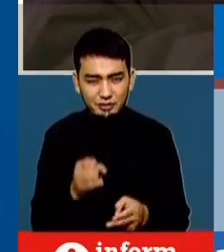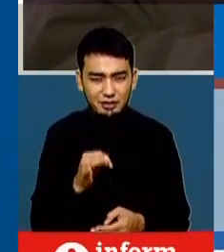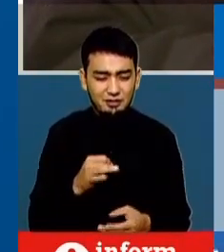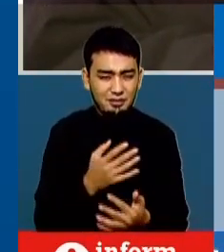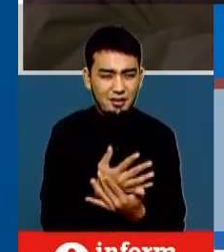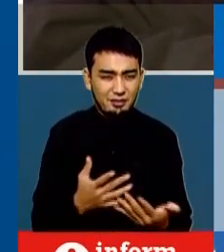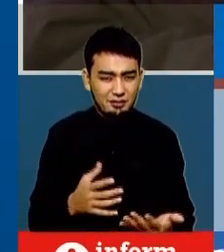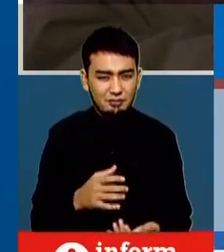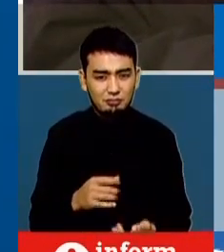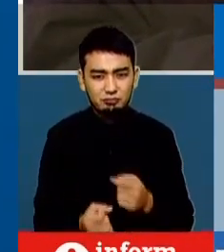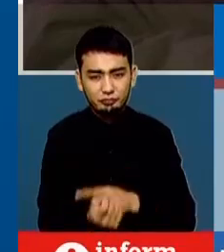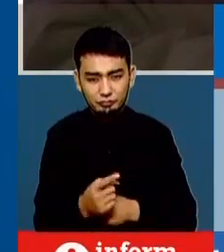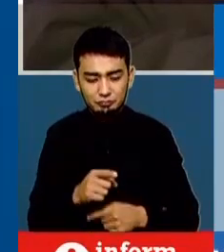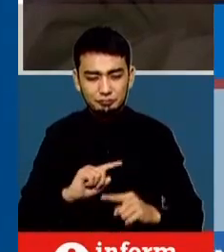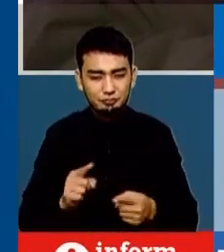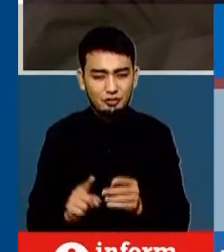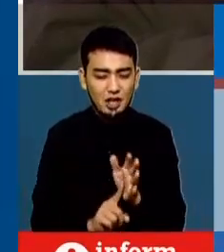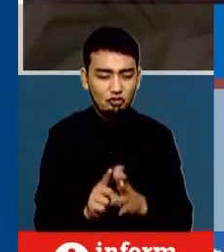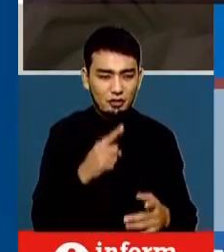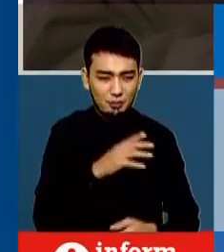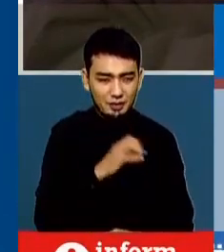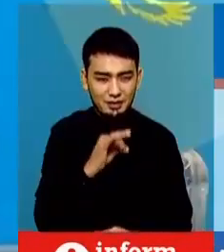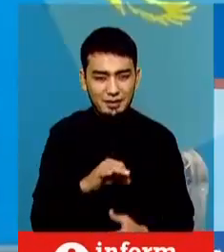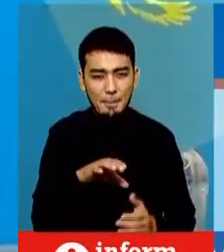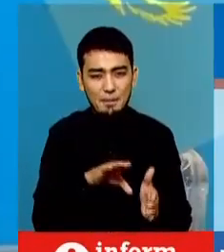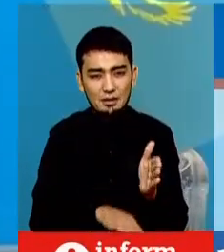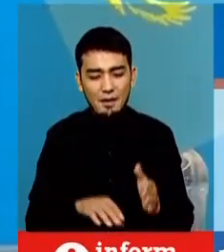миграцией. Вновь прозвучали призывы о мире без войн.